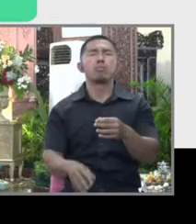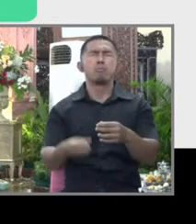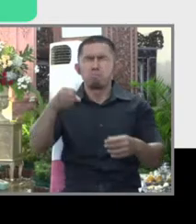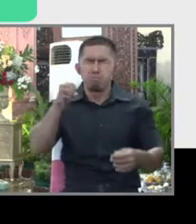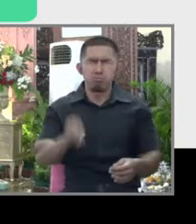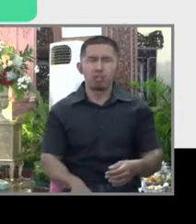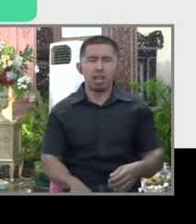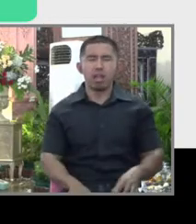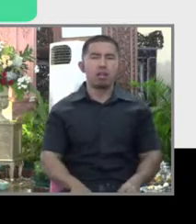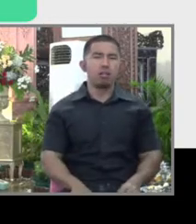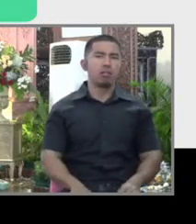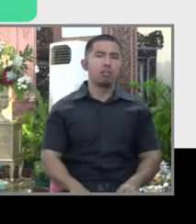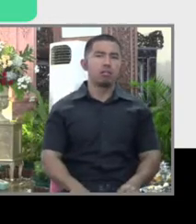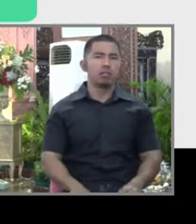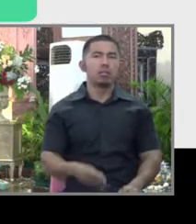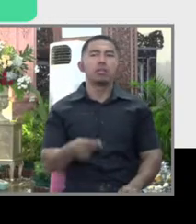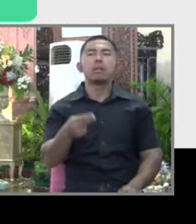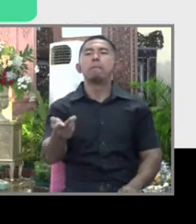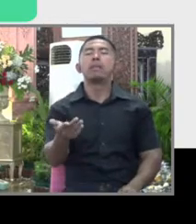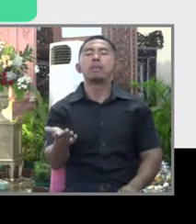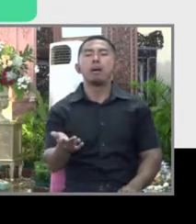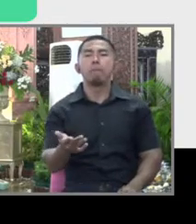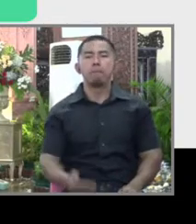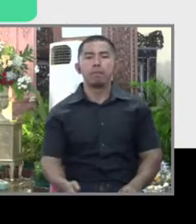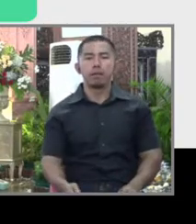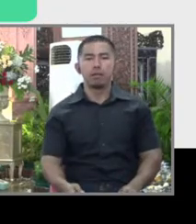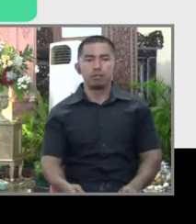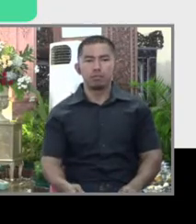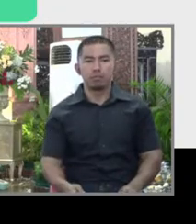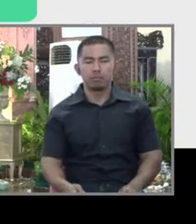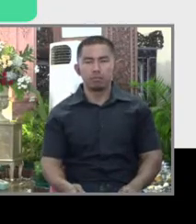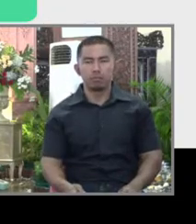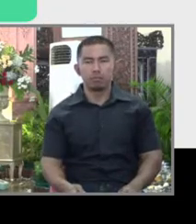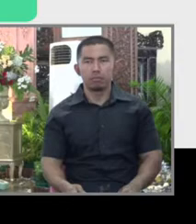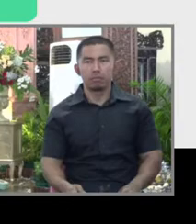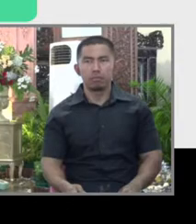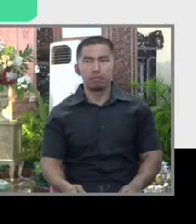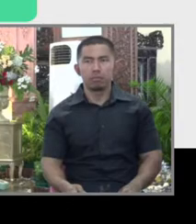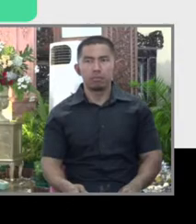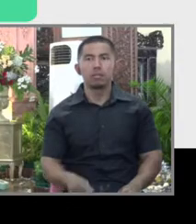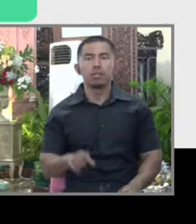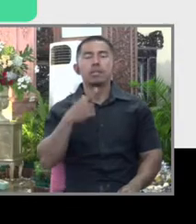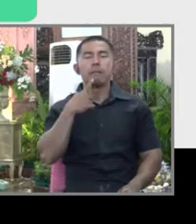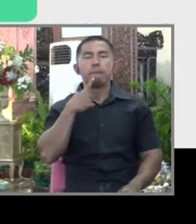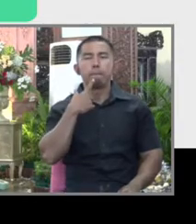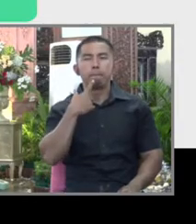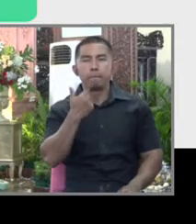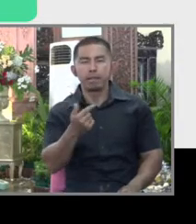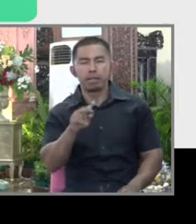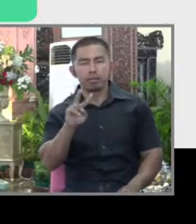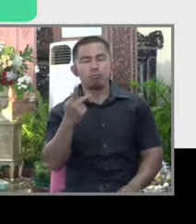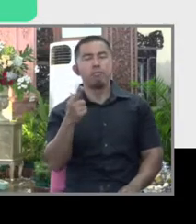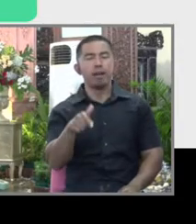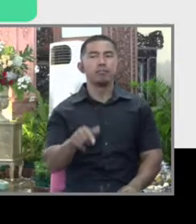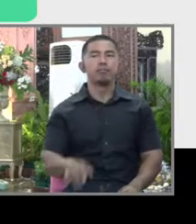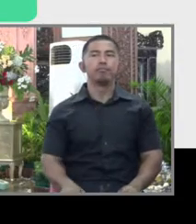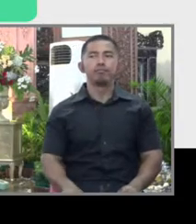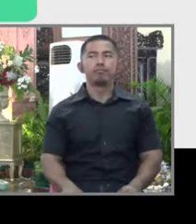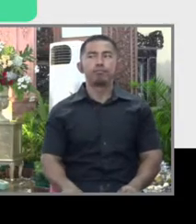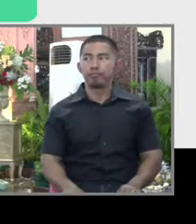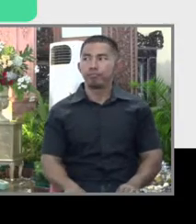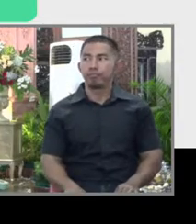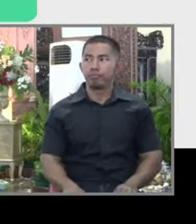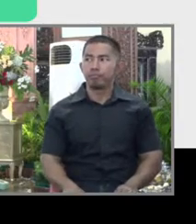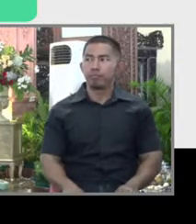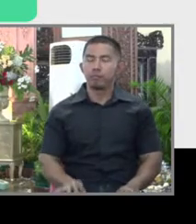murah kakak yang beli cucok modelnya Lex nanti yang perlu kita rubah semuanya itu